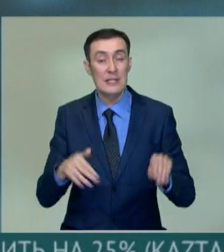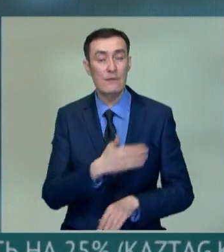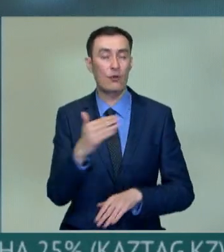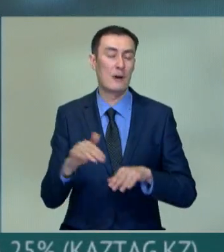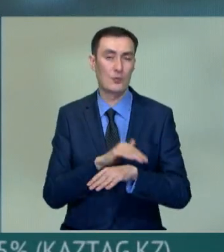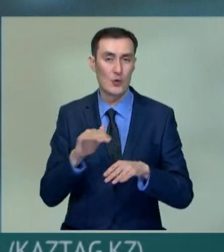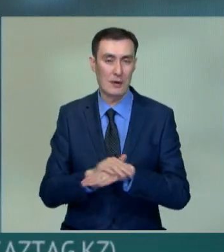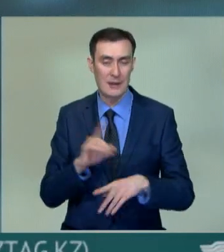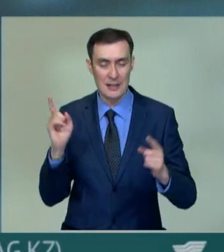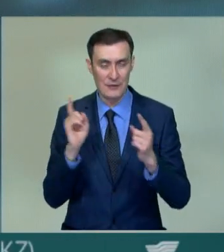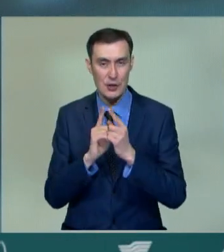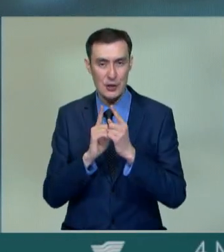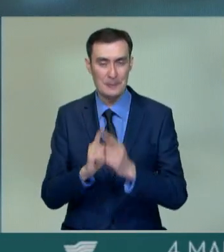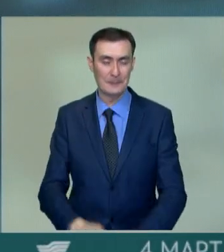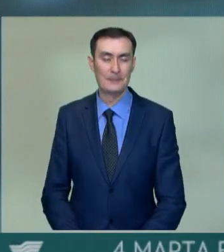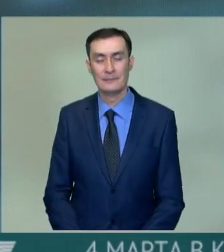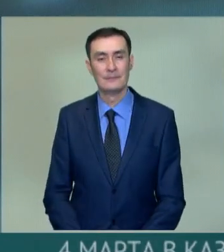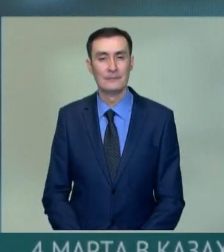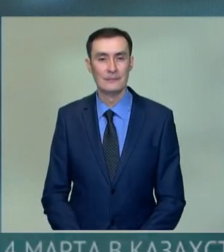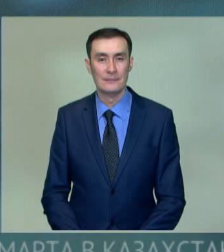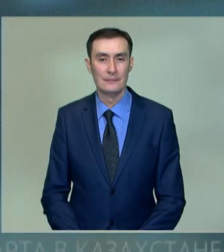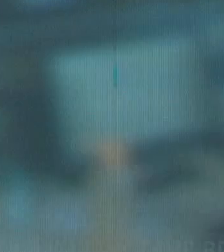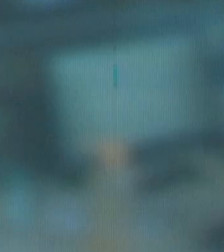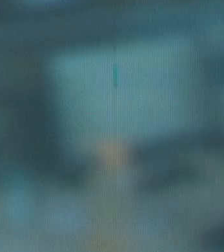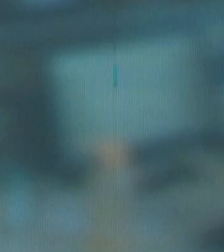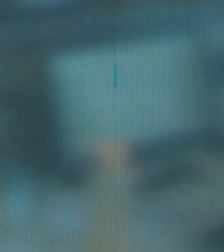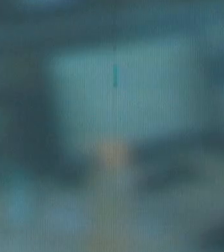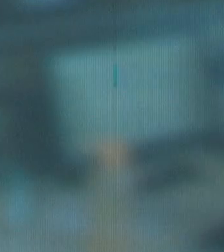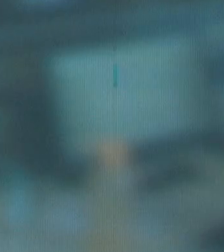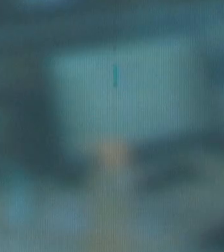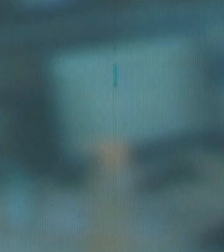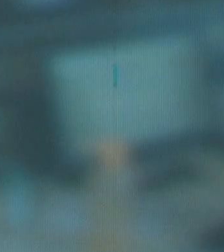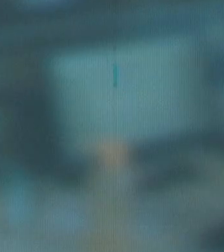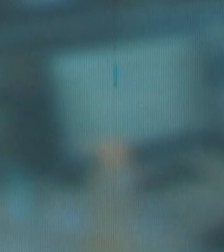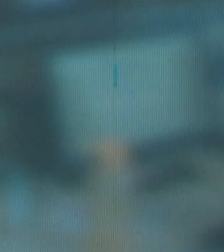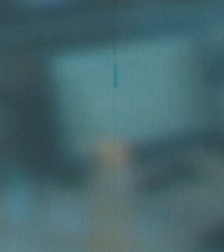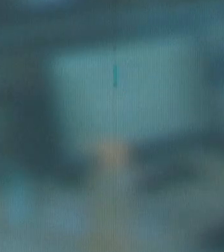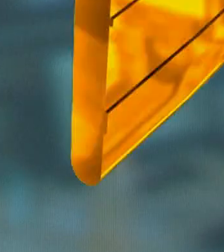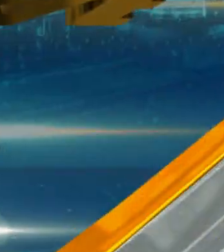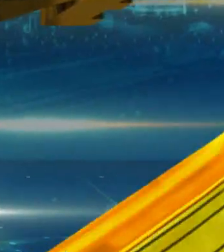вечерних выпусках новостей. Я с вами прощаюсь, а наш эфир продолжит прогноз погоды. Всего доброго.